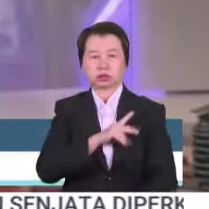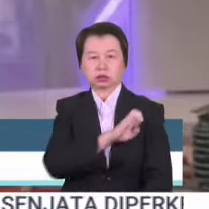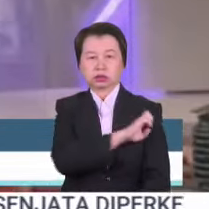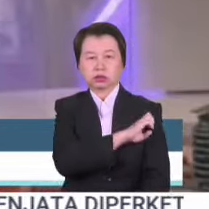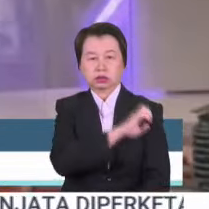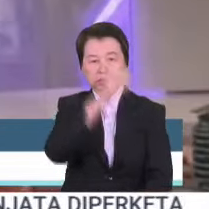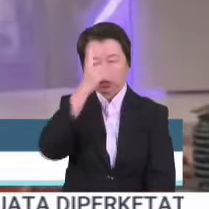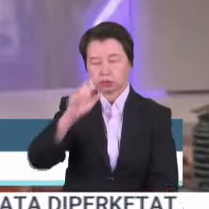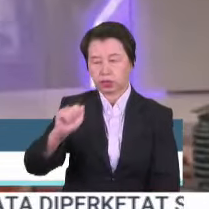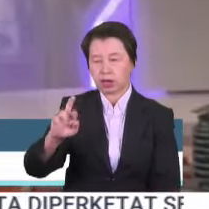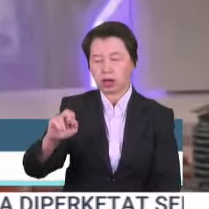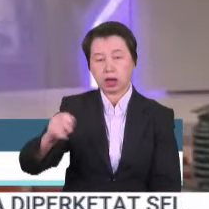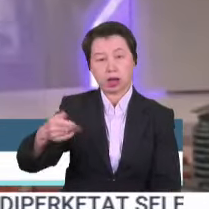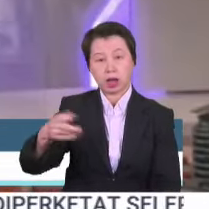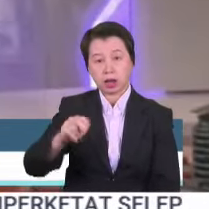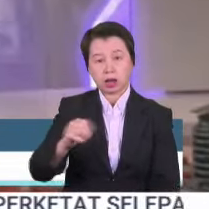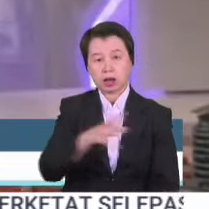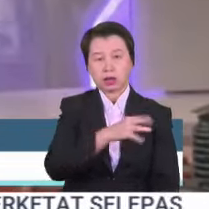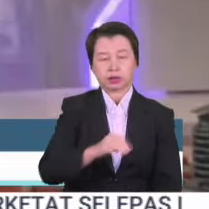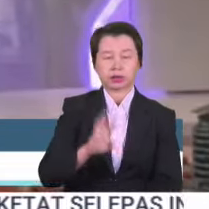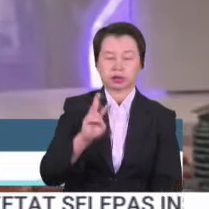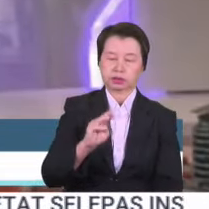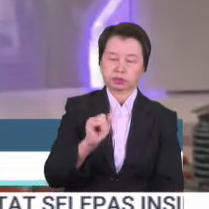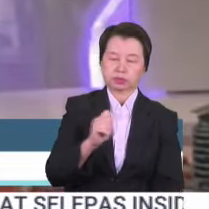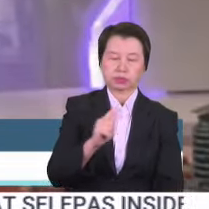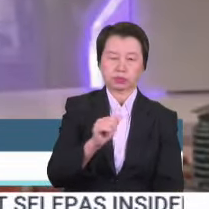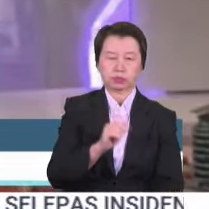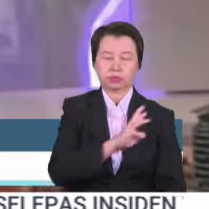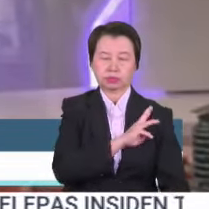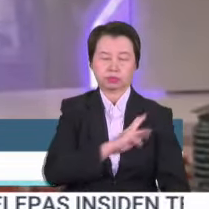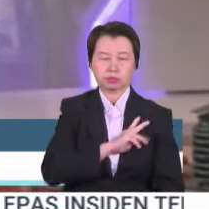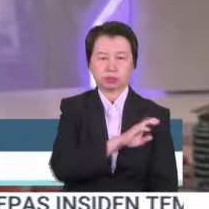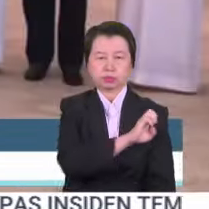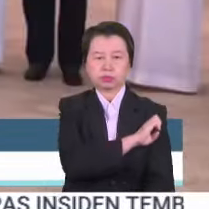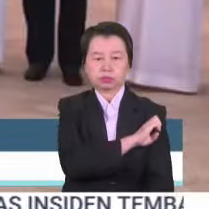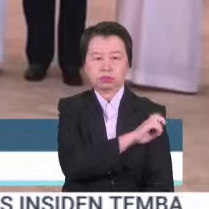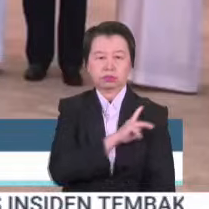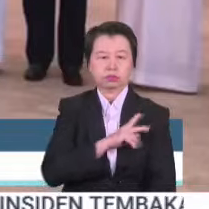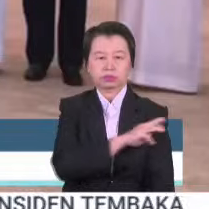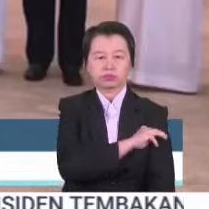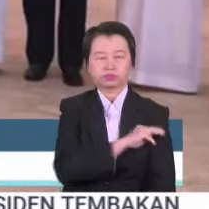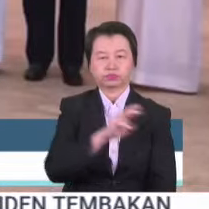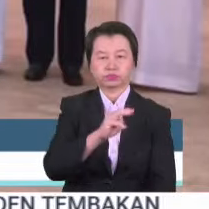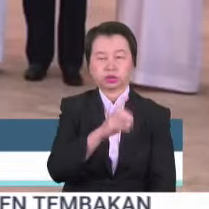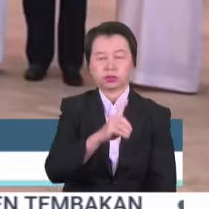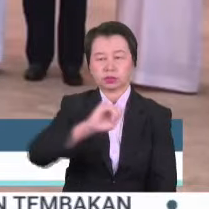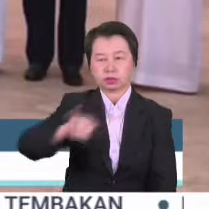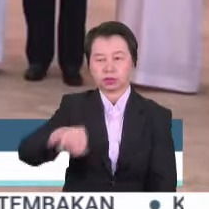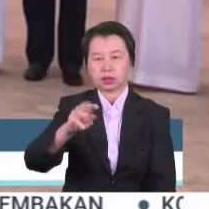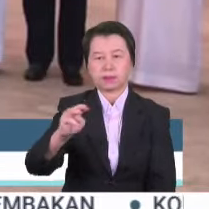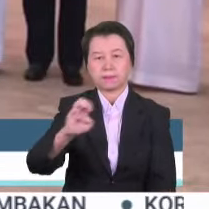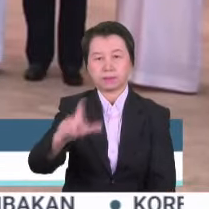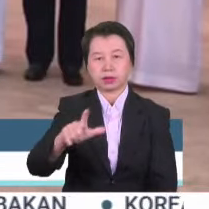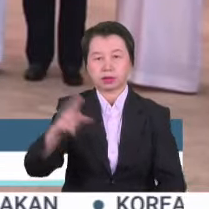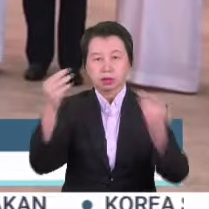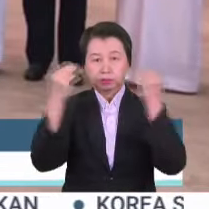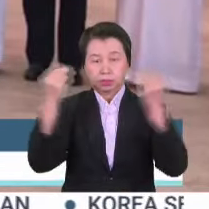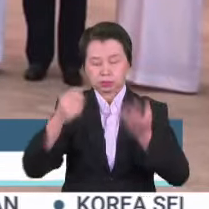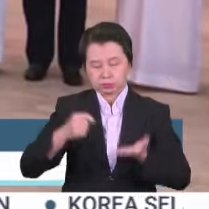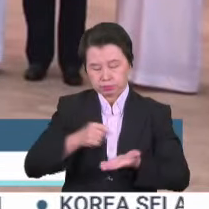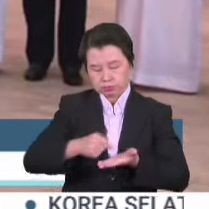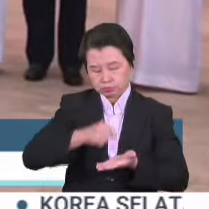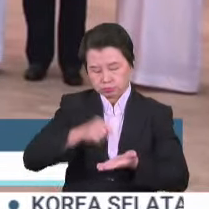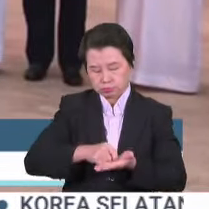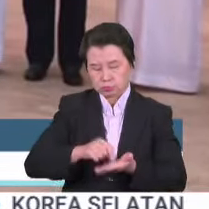Dato' Arham Abdul Rahman, manakala Masdar diwakili Ketua Pegawai Eksekutifnya Muhammad Jamil Al-Ramahi. Majlis